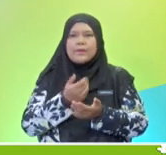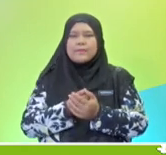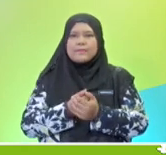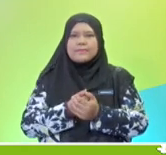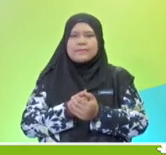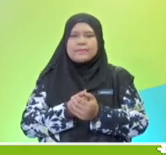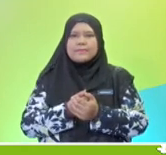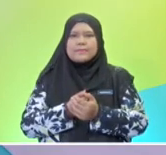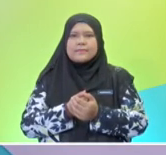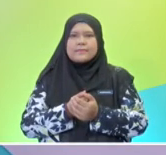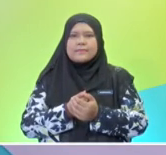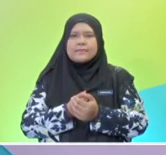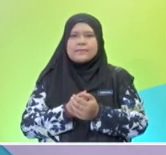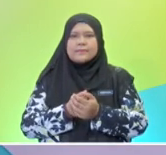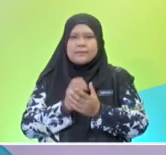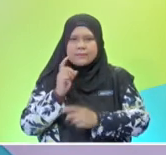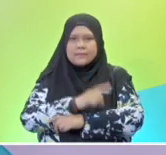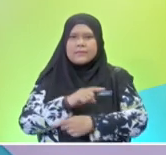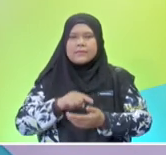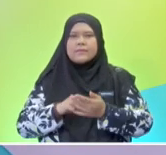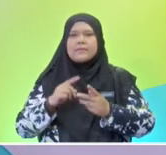ni kita buat sambutan hari keluarga.